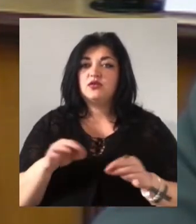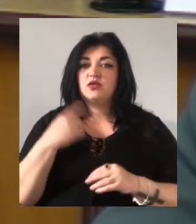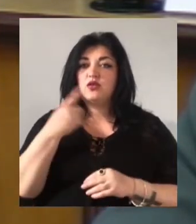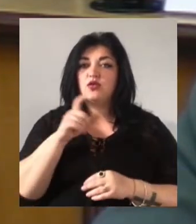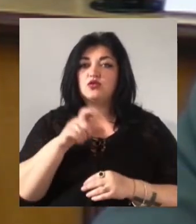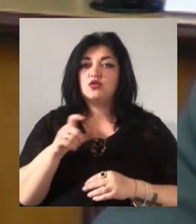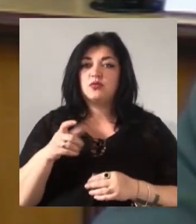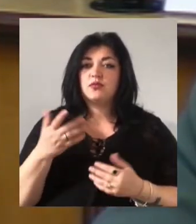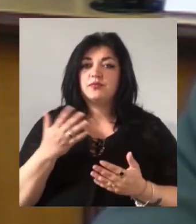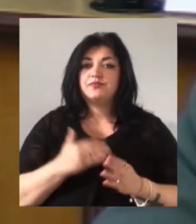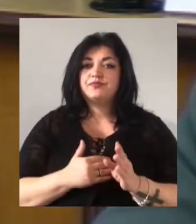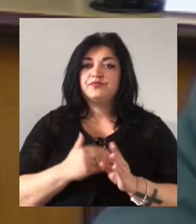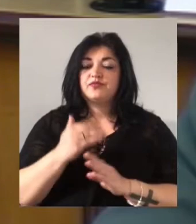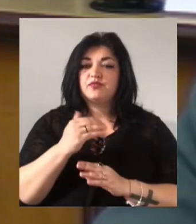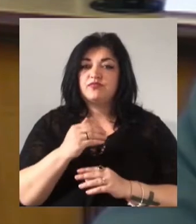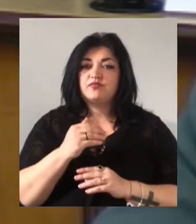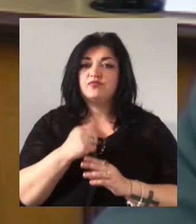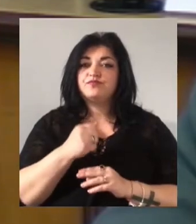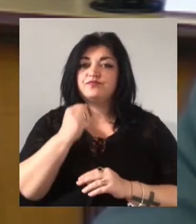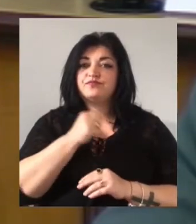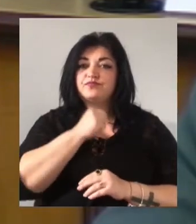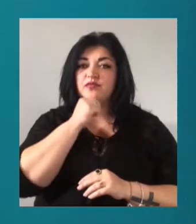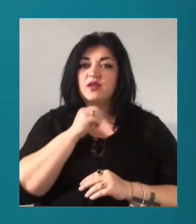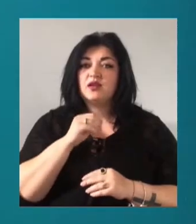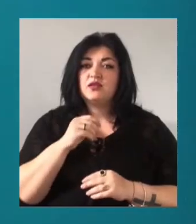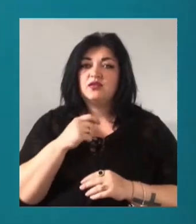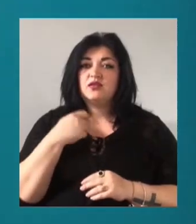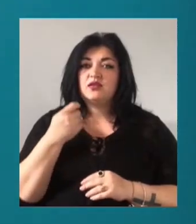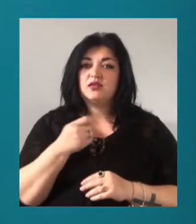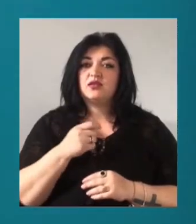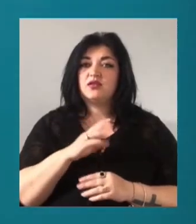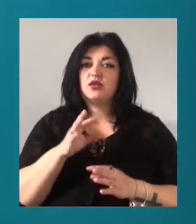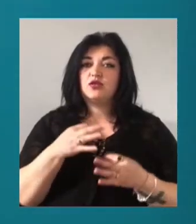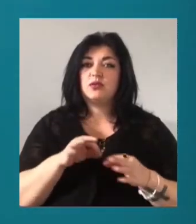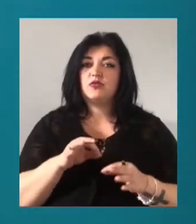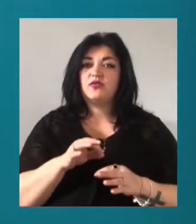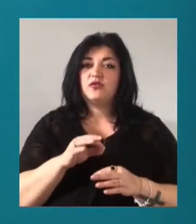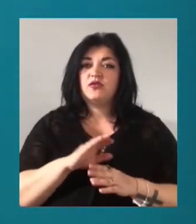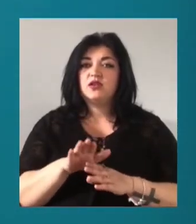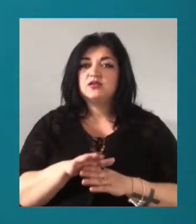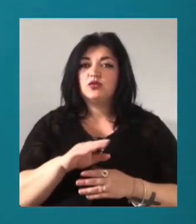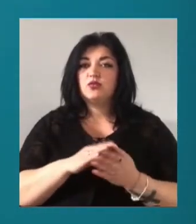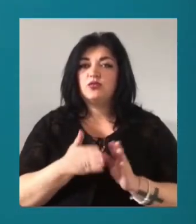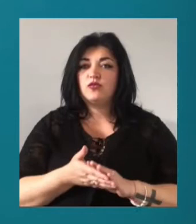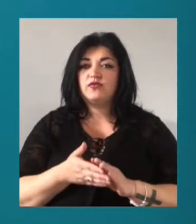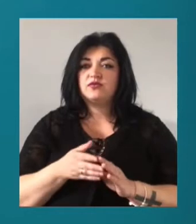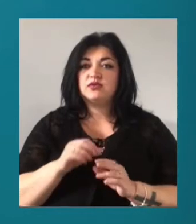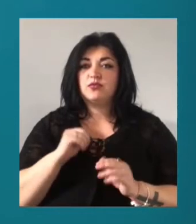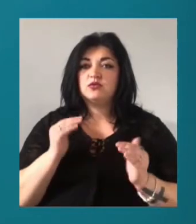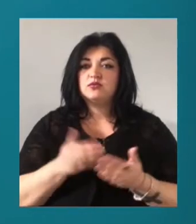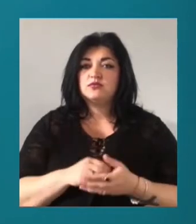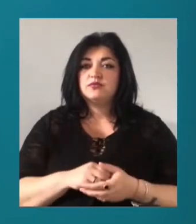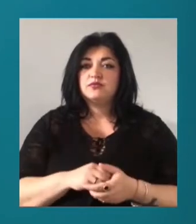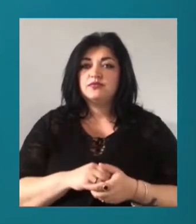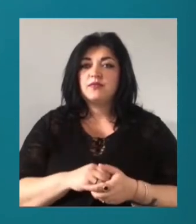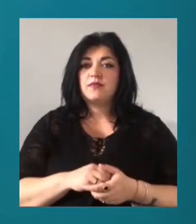60-річного віку, не дотримуватись умов самоізоляції. Також з 5 червня Кабмін готовий дозволити